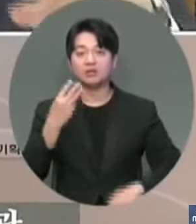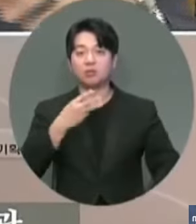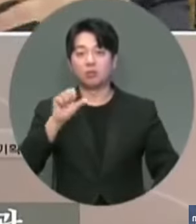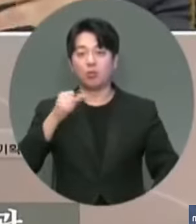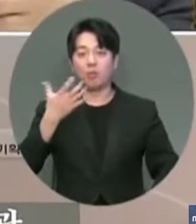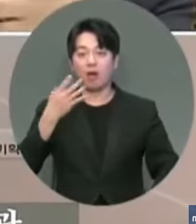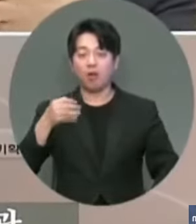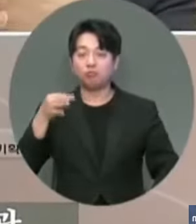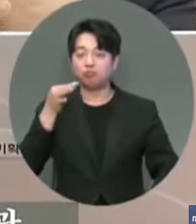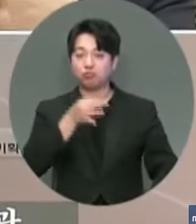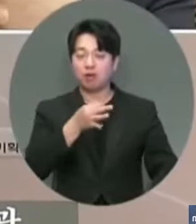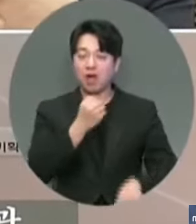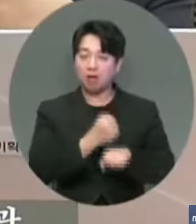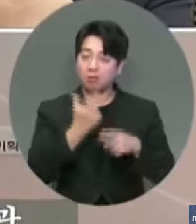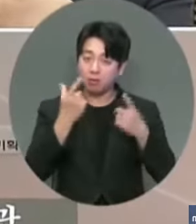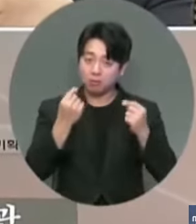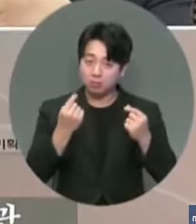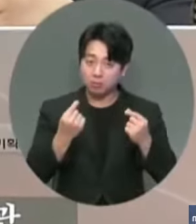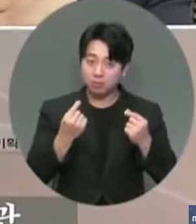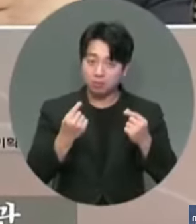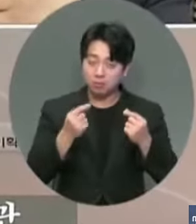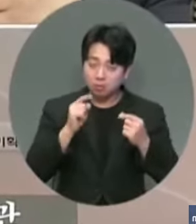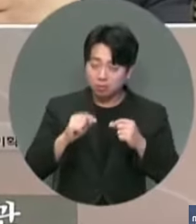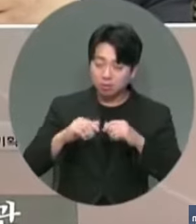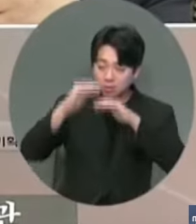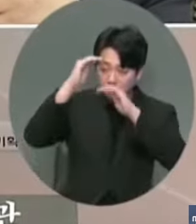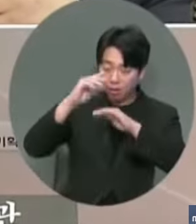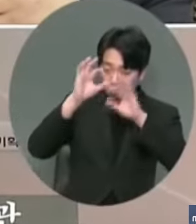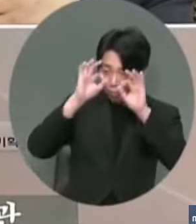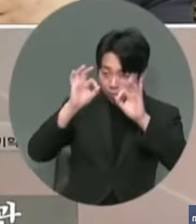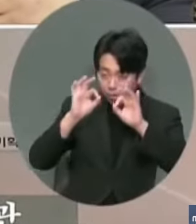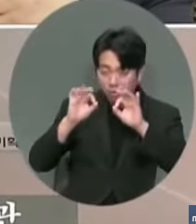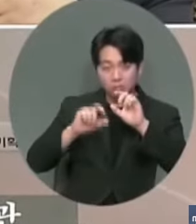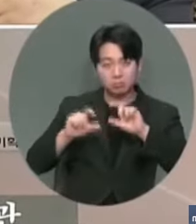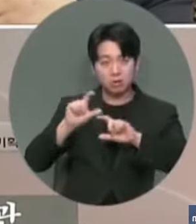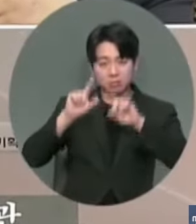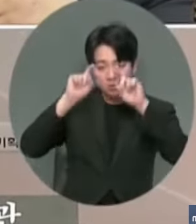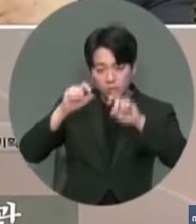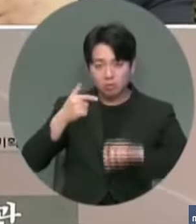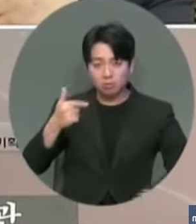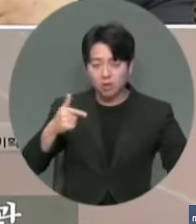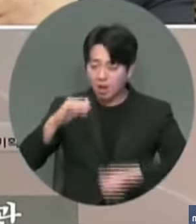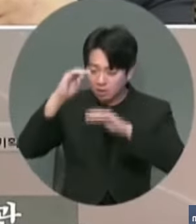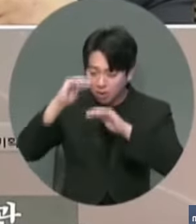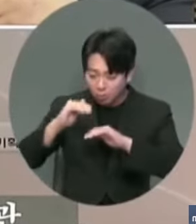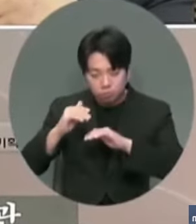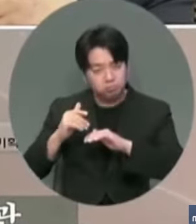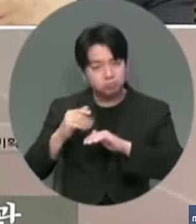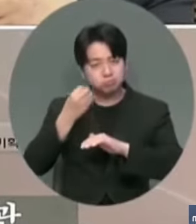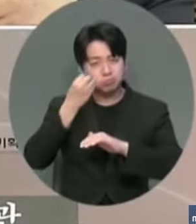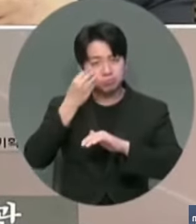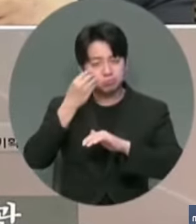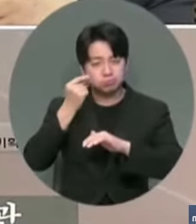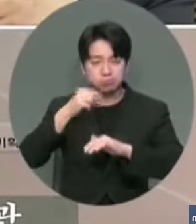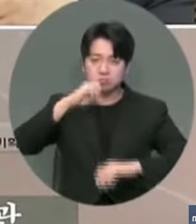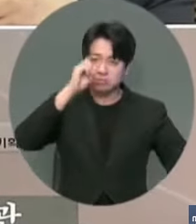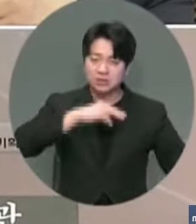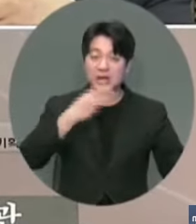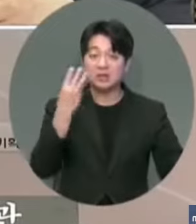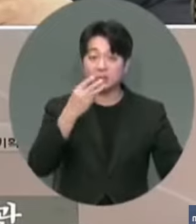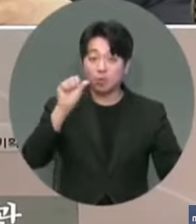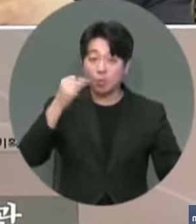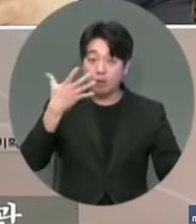다 통과되겠냐라고 여쭤봤던 게 제가 보면 볼수록 내용이 제대로 정리가 안돼 있으면서 그냥 마구잡이로 통과된 것